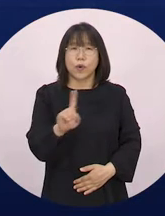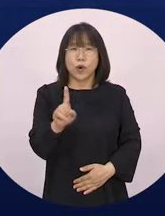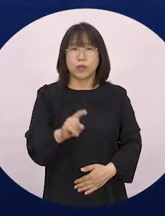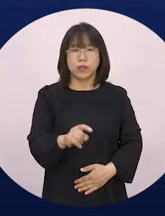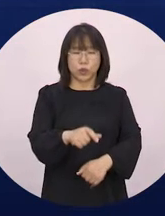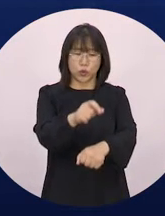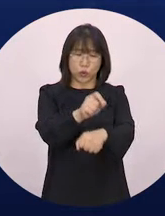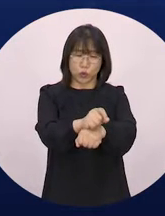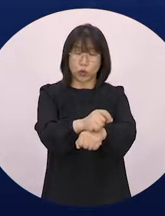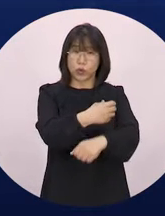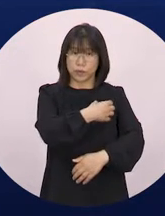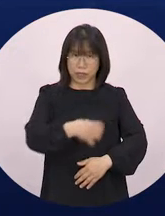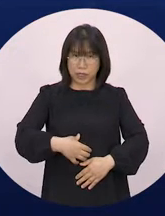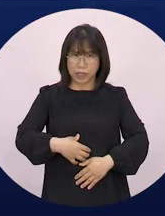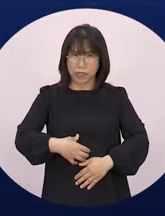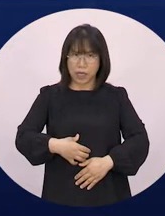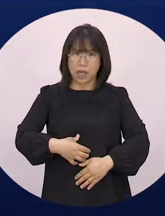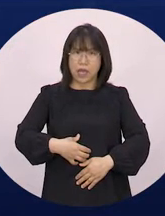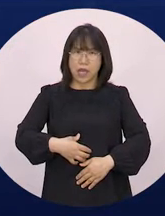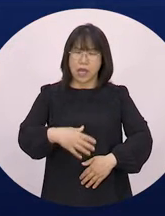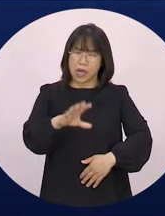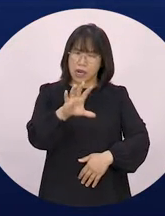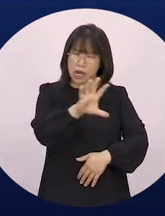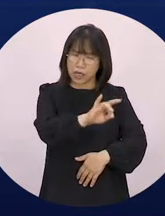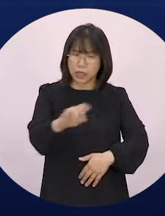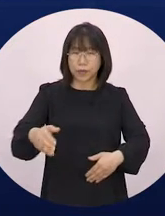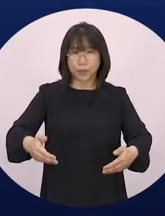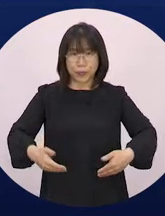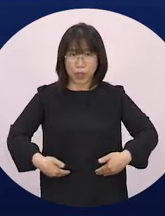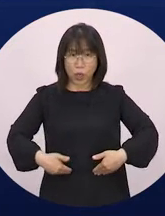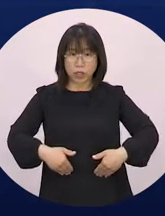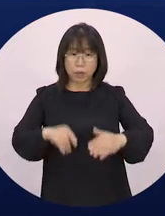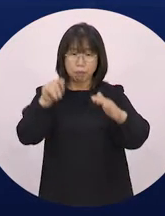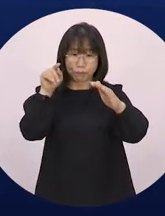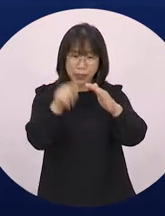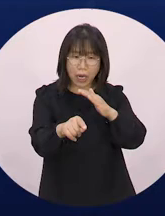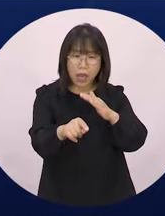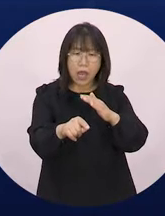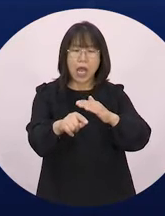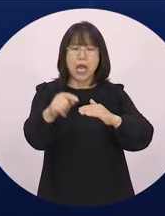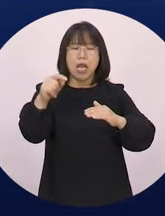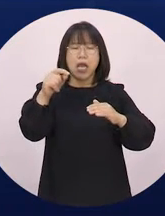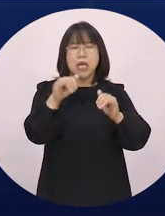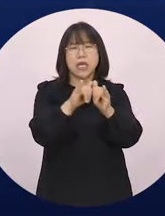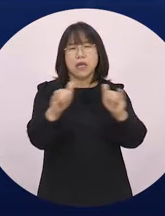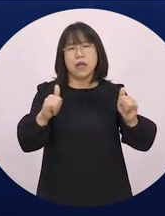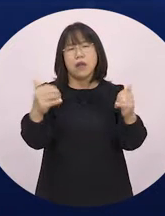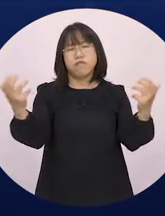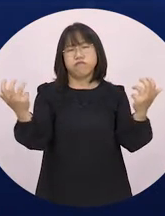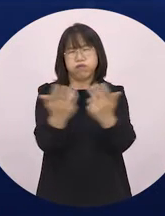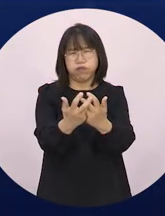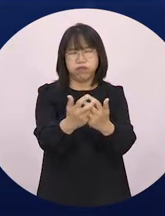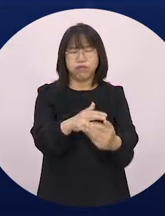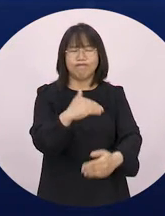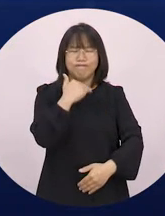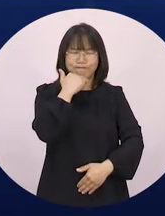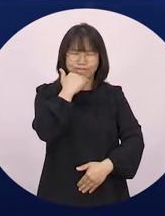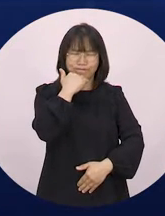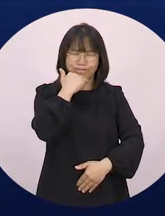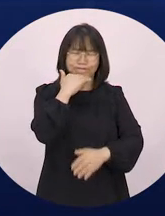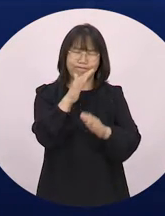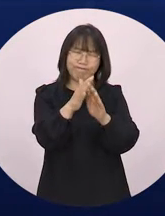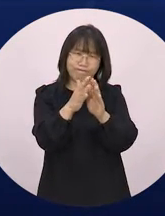볼일이 있어 동주민센터를 찾았을 때 사람이 많아 한참을 기다리셨던 경험 다들 한 번씩은 있으실